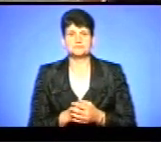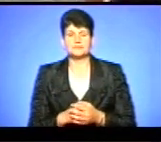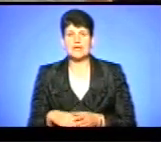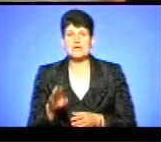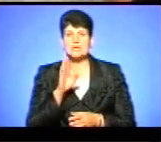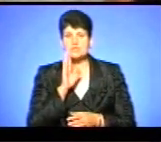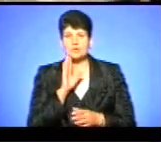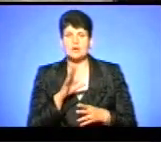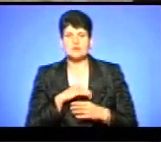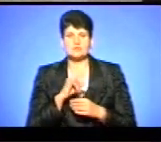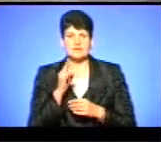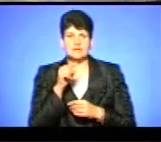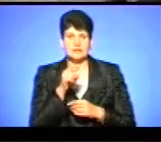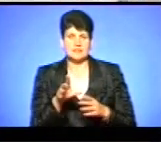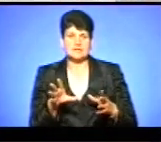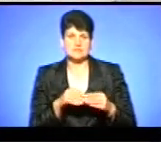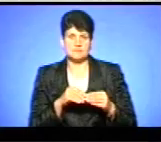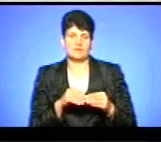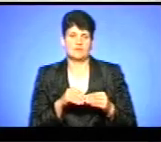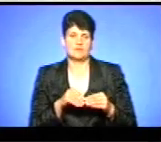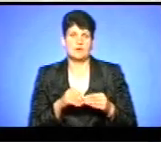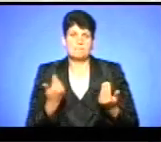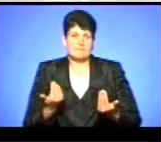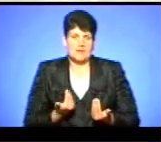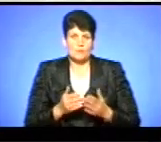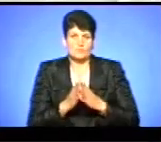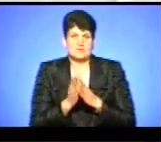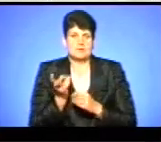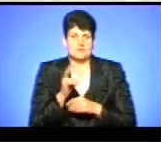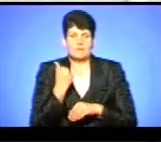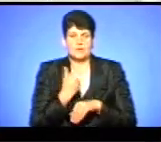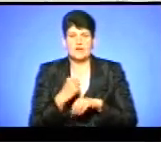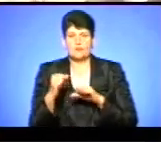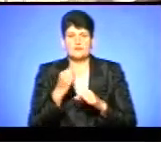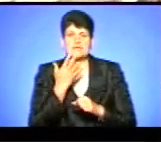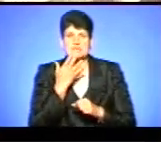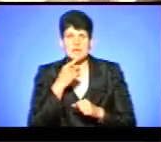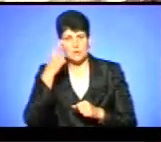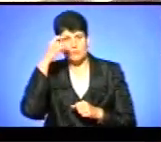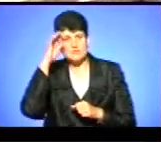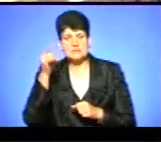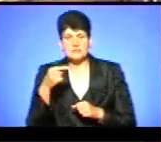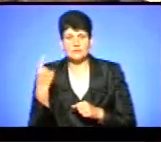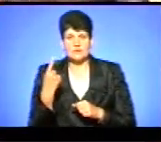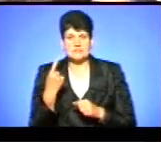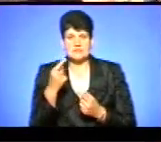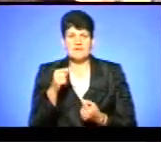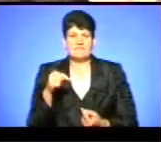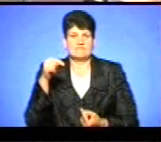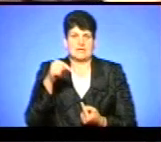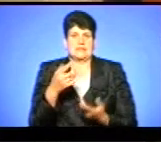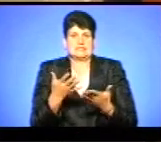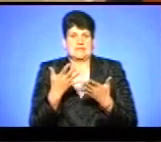Жінку з дитиною та її співмешканця попросили прийти до головного управління Національної поліції Тернопільської області для встановлення даних осіб.